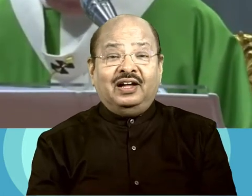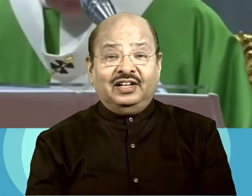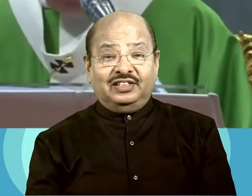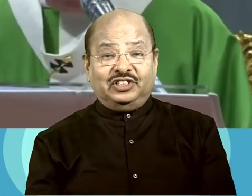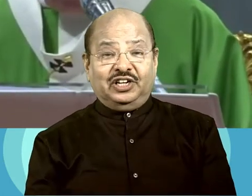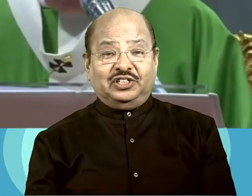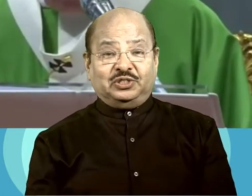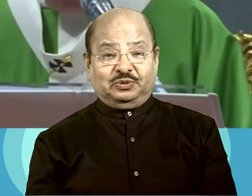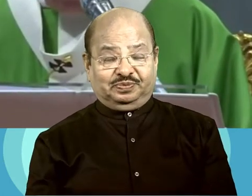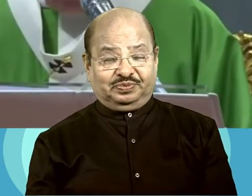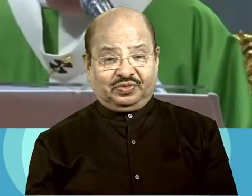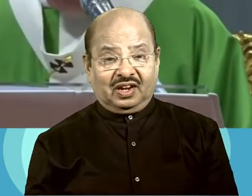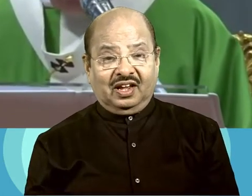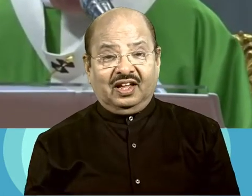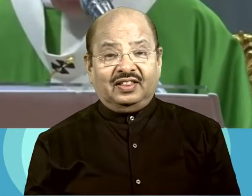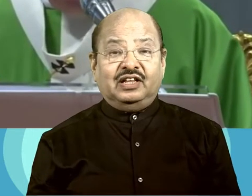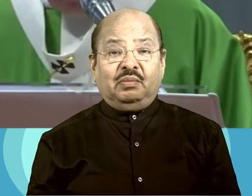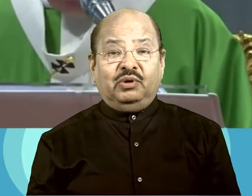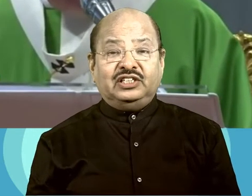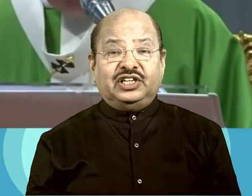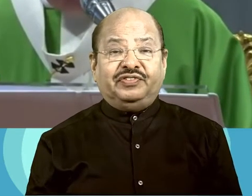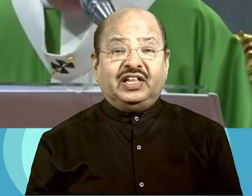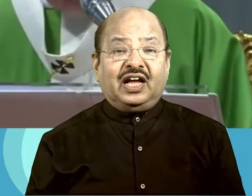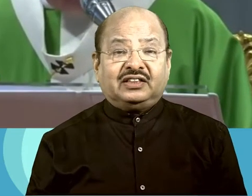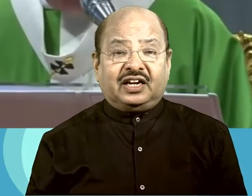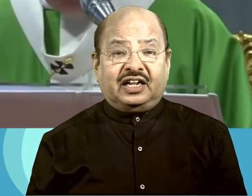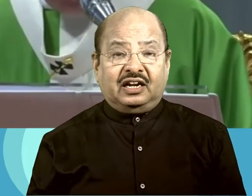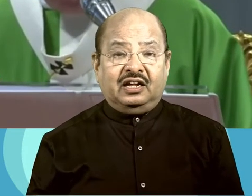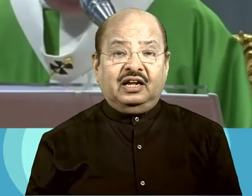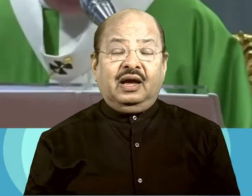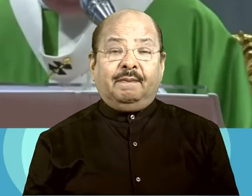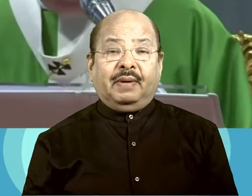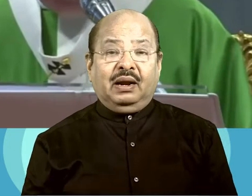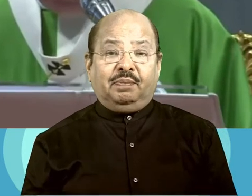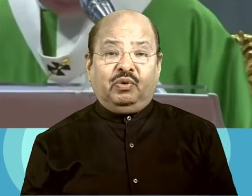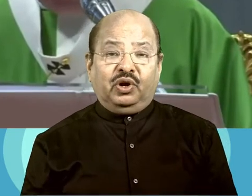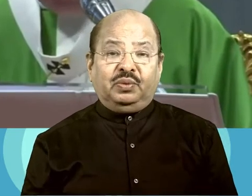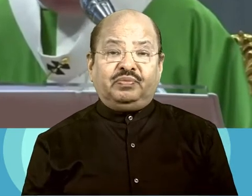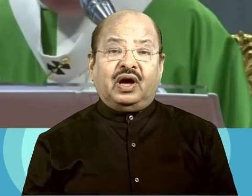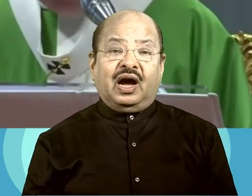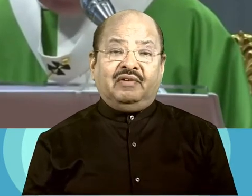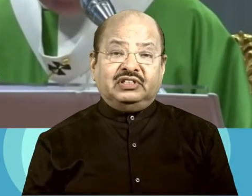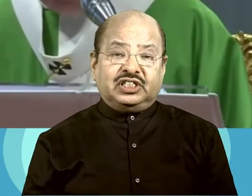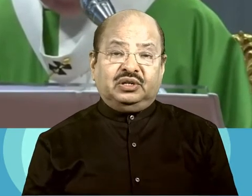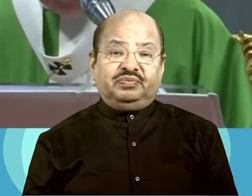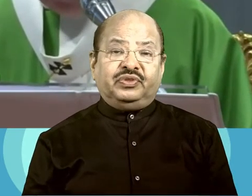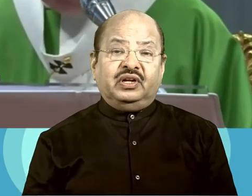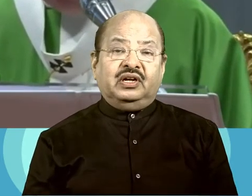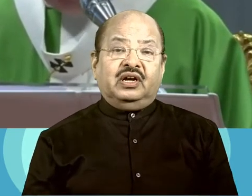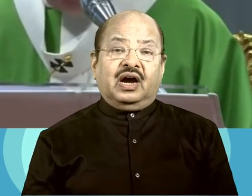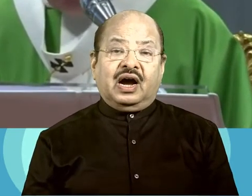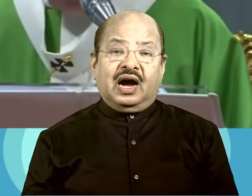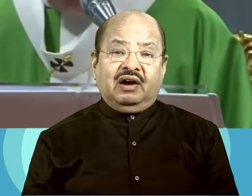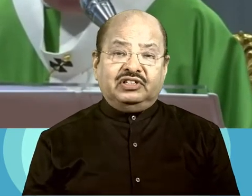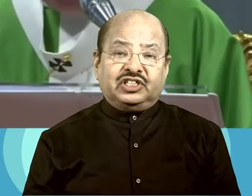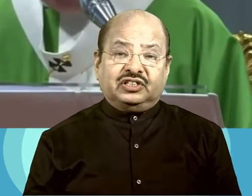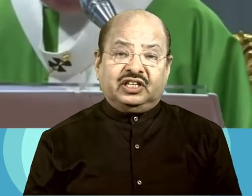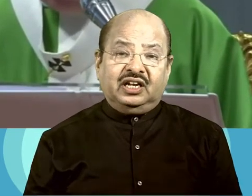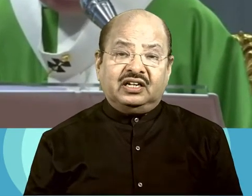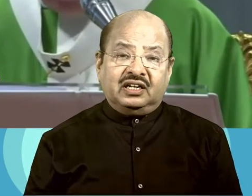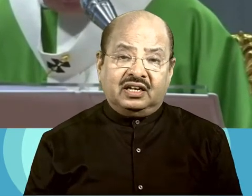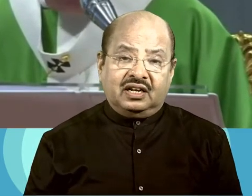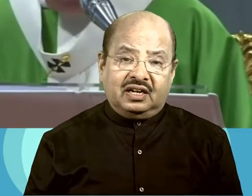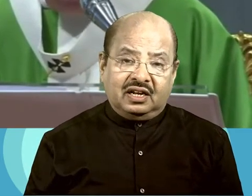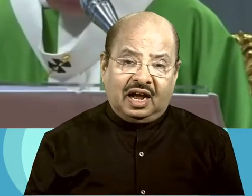യുവസഭ ജനിച്ചു. നമ്മുടെ ജീവിതയാത്രയിൽ പലപ്പോഴും അവസരം